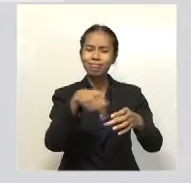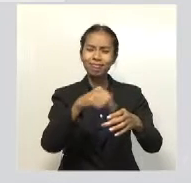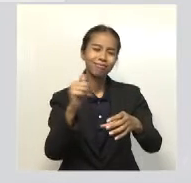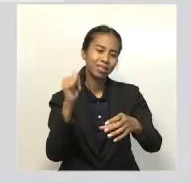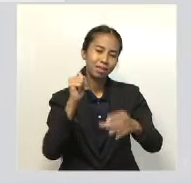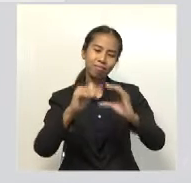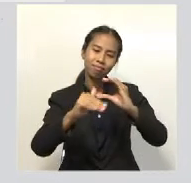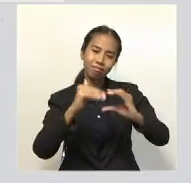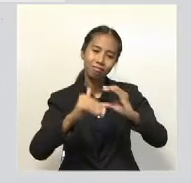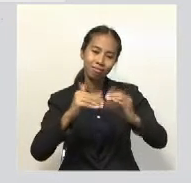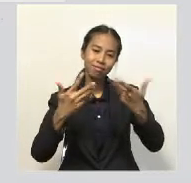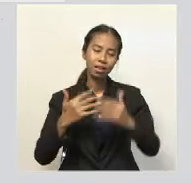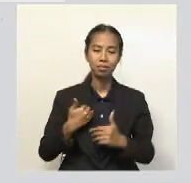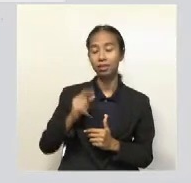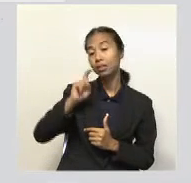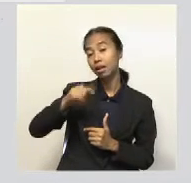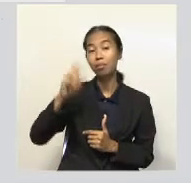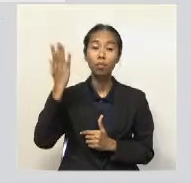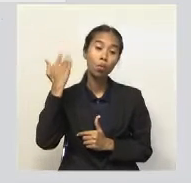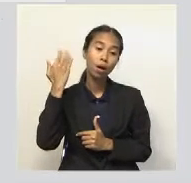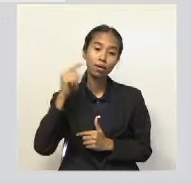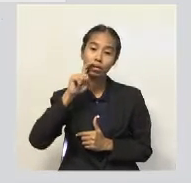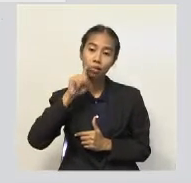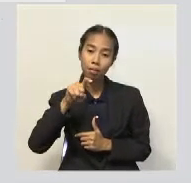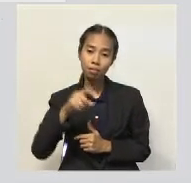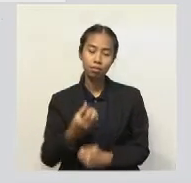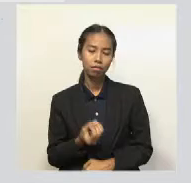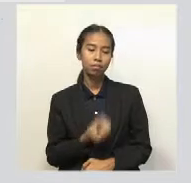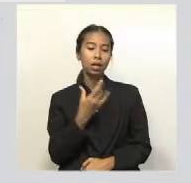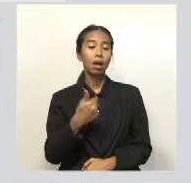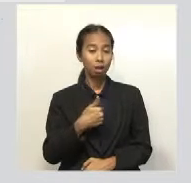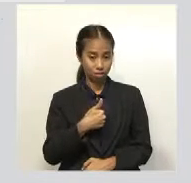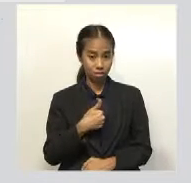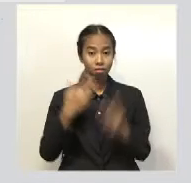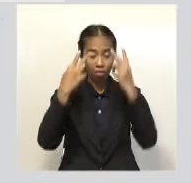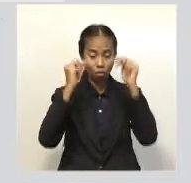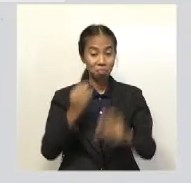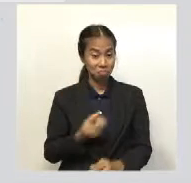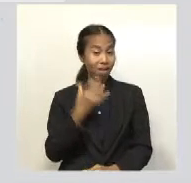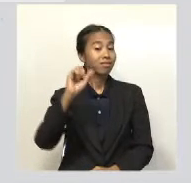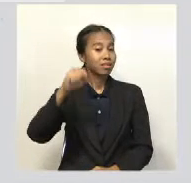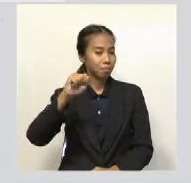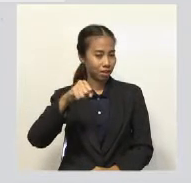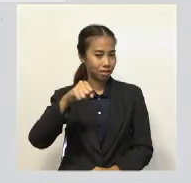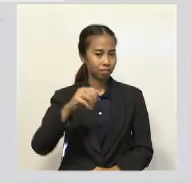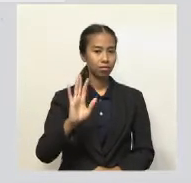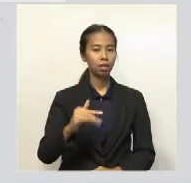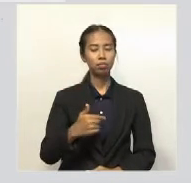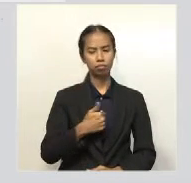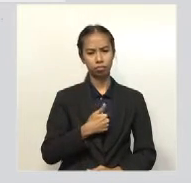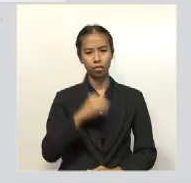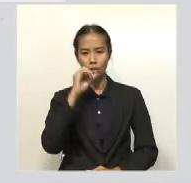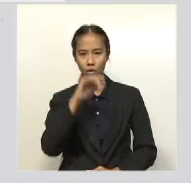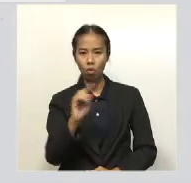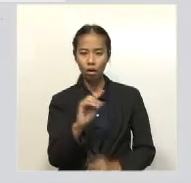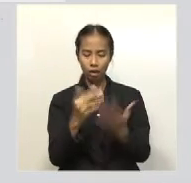แล้วก็ยังถามกลับสื่อมวลชนด้วยนะครับเมื่อวานนี้นะครับว่าเบื่อนายกรัฐมนตรีหรือไม่นะครับท่านนายกเองยืนยันด้วยนะครับว่